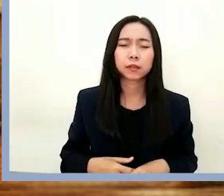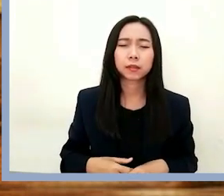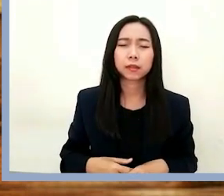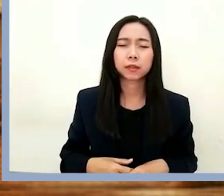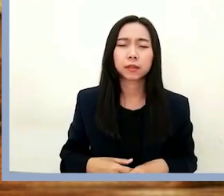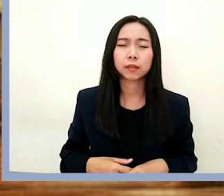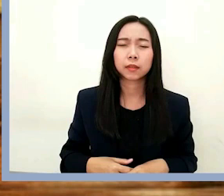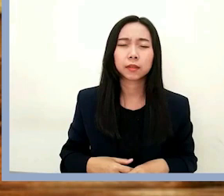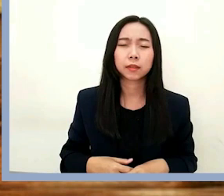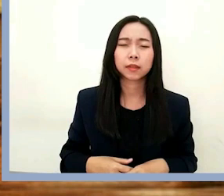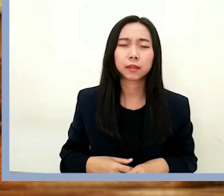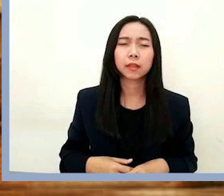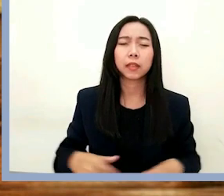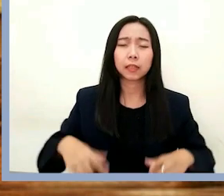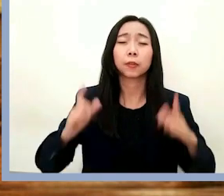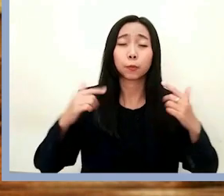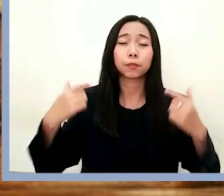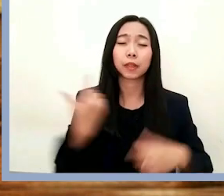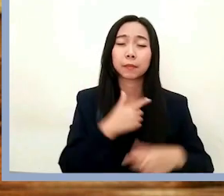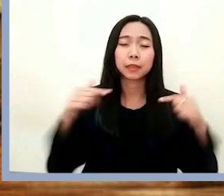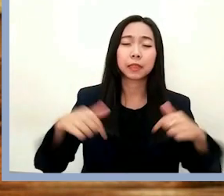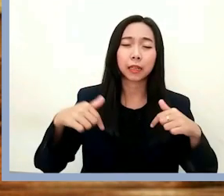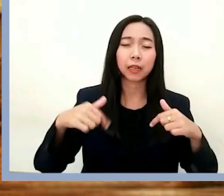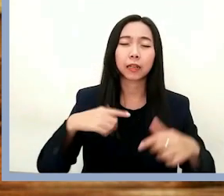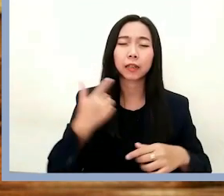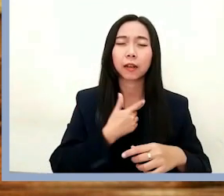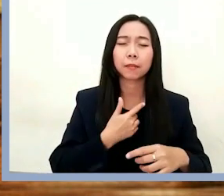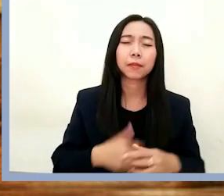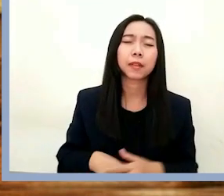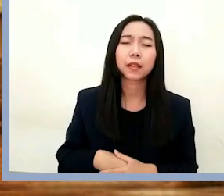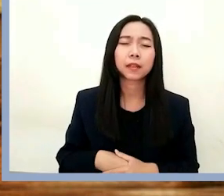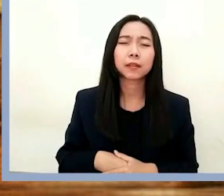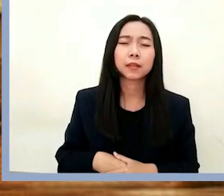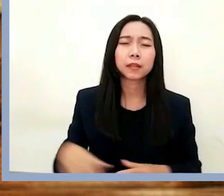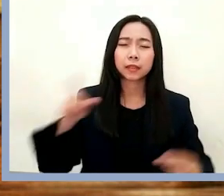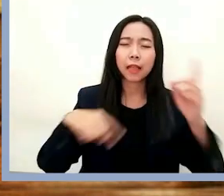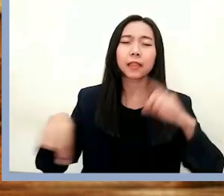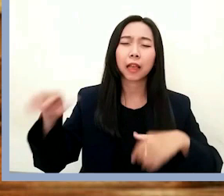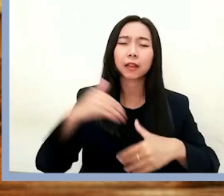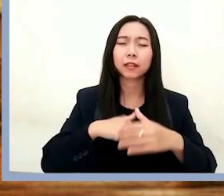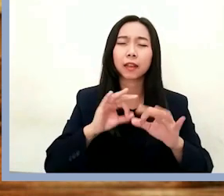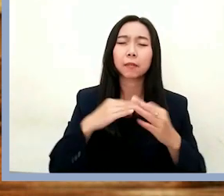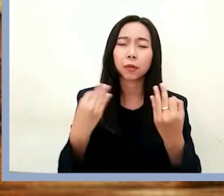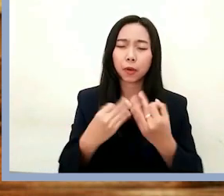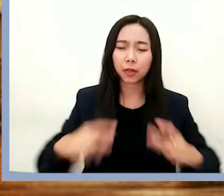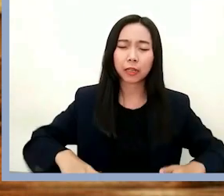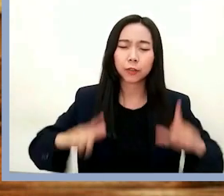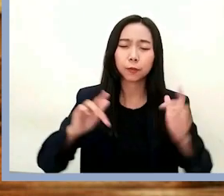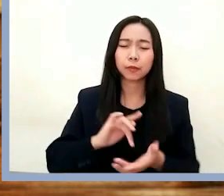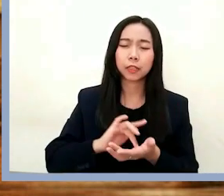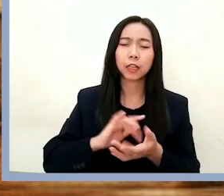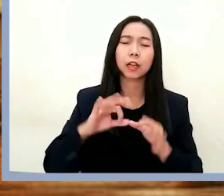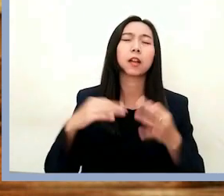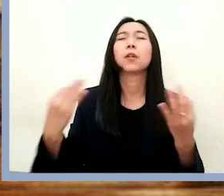keadaan kami kami berasal dari keluarga dan kami Hidup di tengah-tengah keluarga